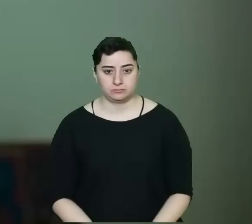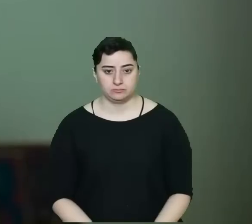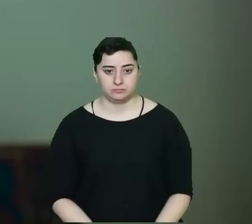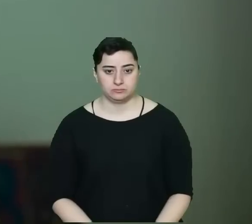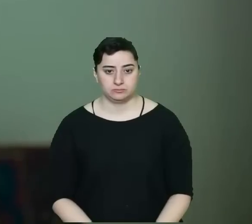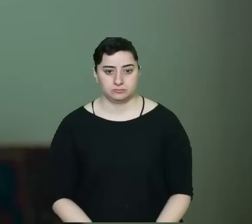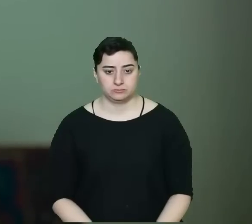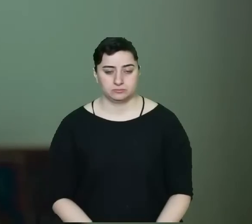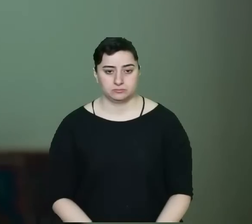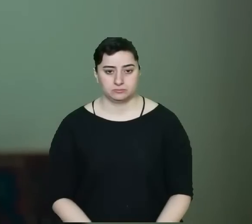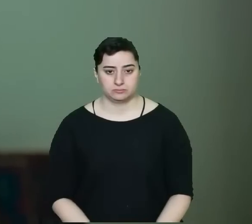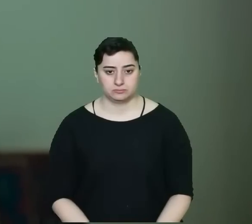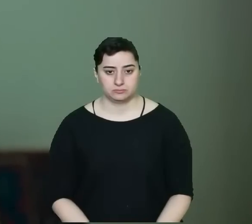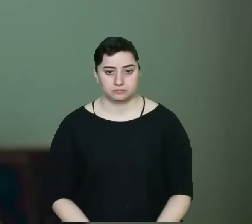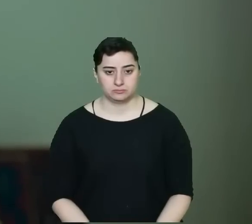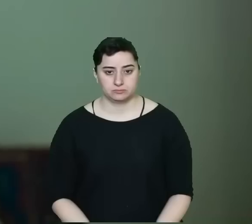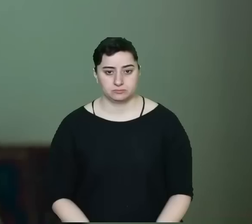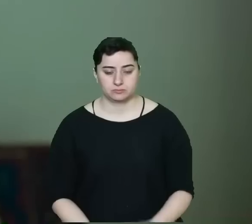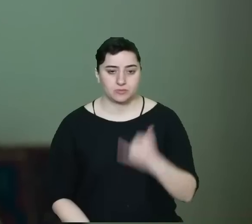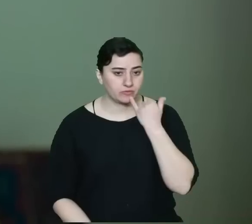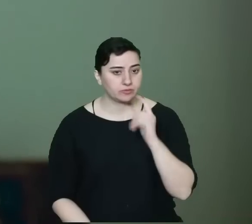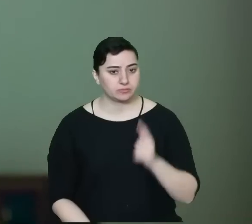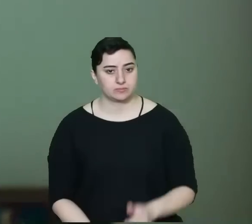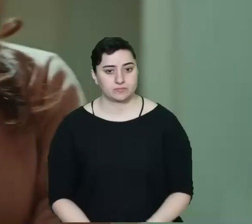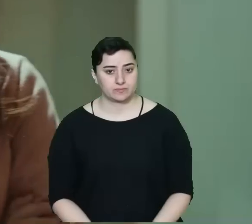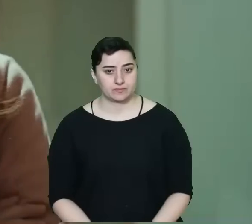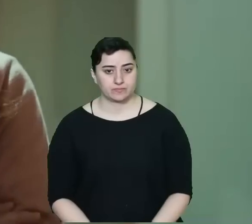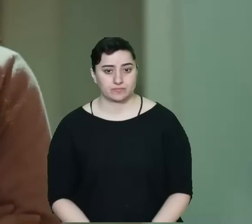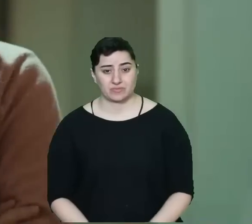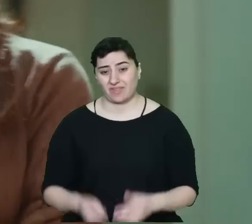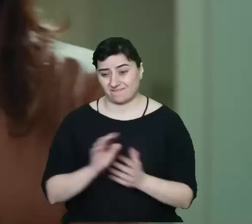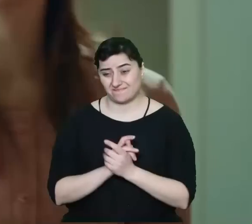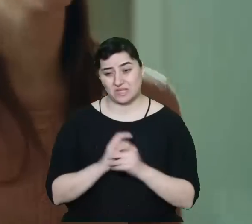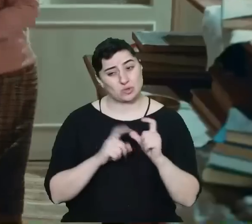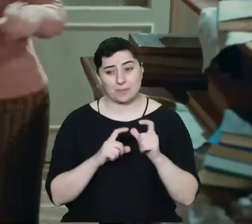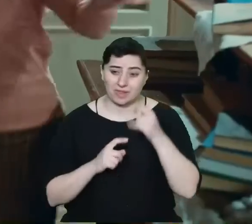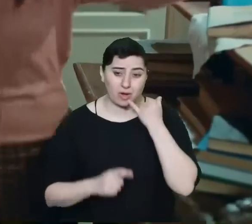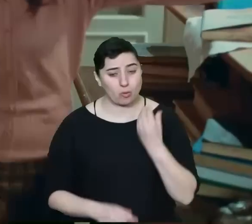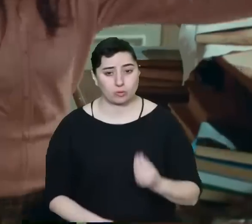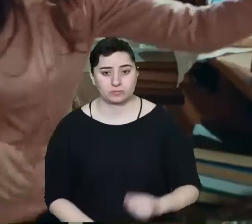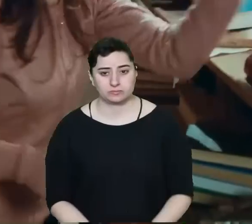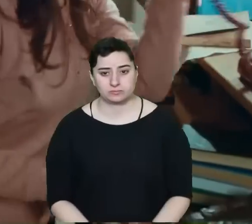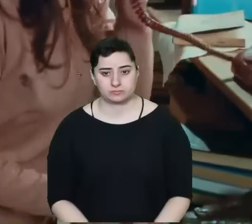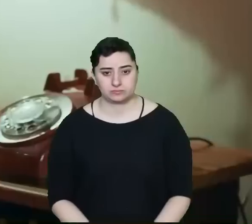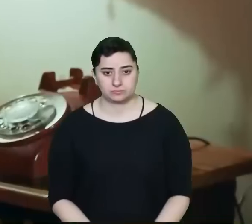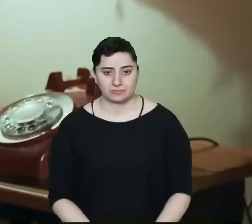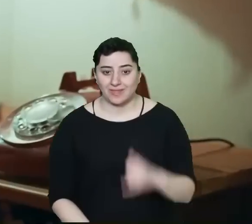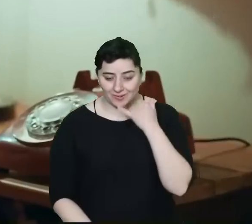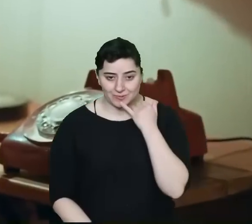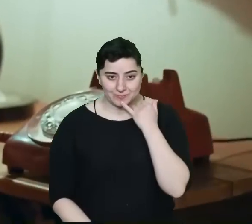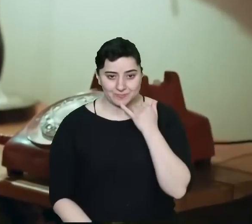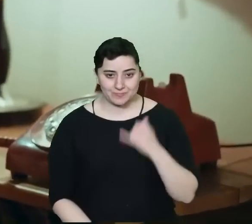Kırılgan bir tebessümle baş eğdi. Zehra güldü haline. Ay Süleyman'dır.